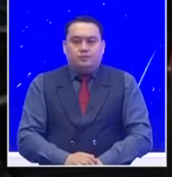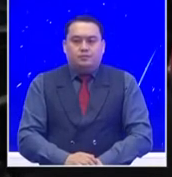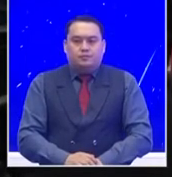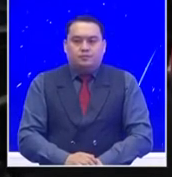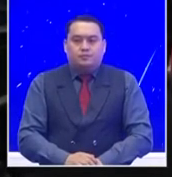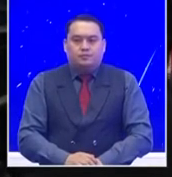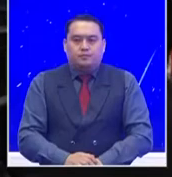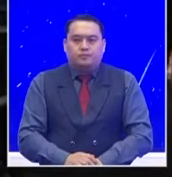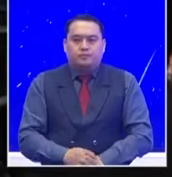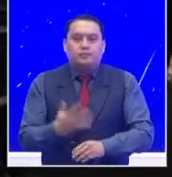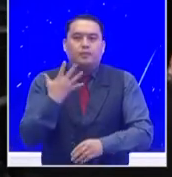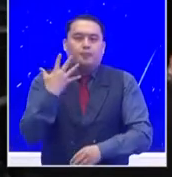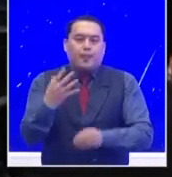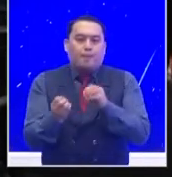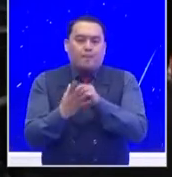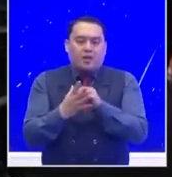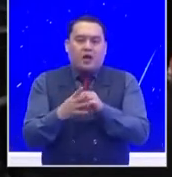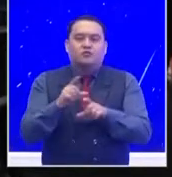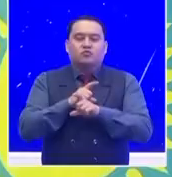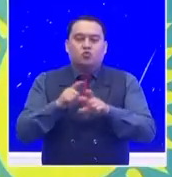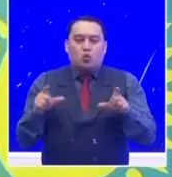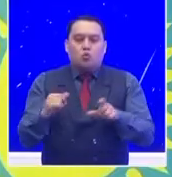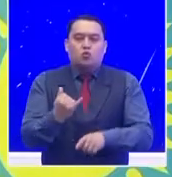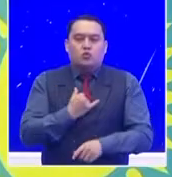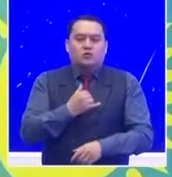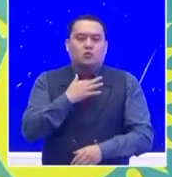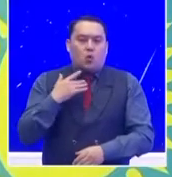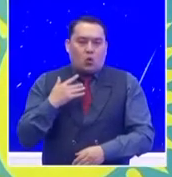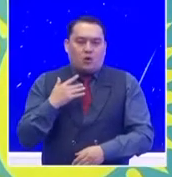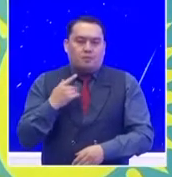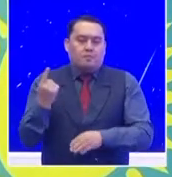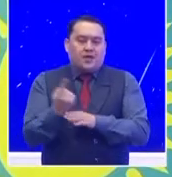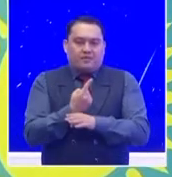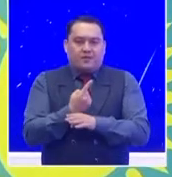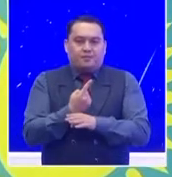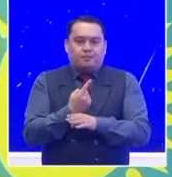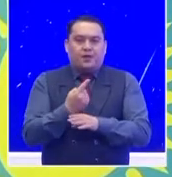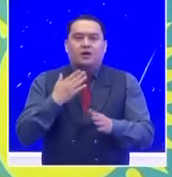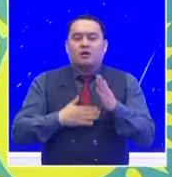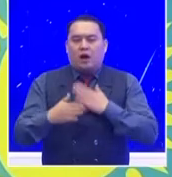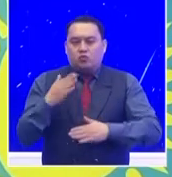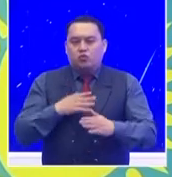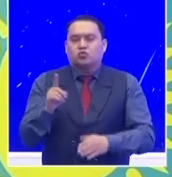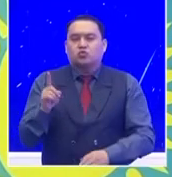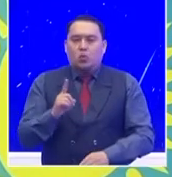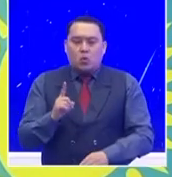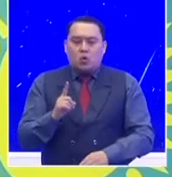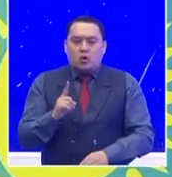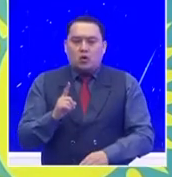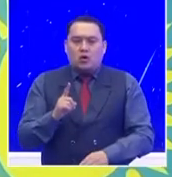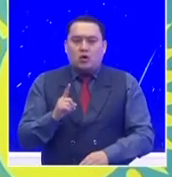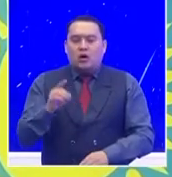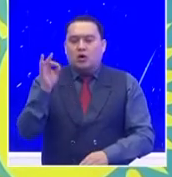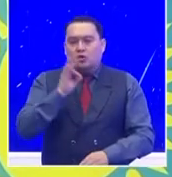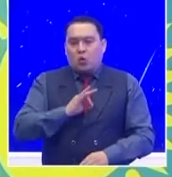15 трехсменных школ, шаусымды мектептеген ол көп. Это первое, то, что радует и говорит о том,